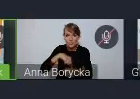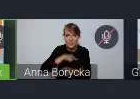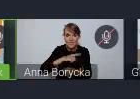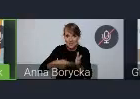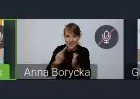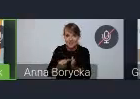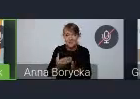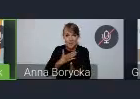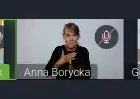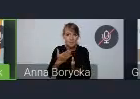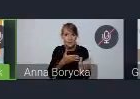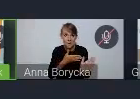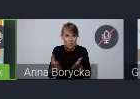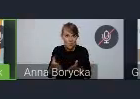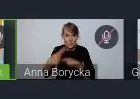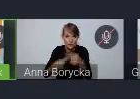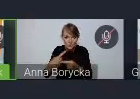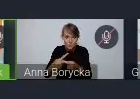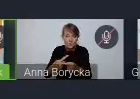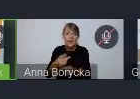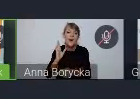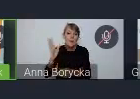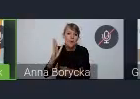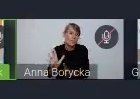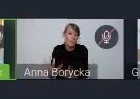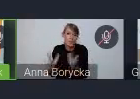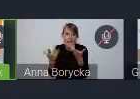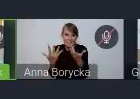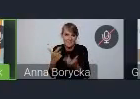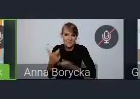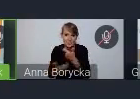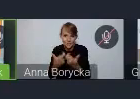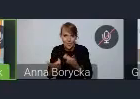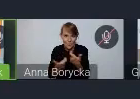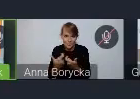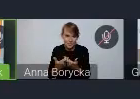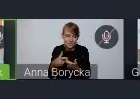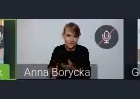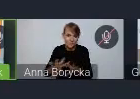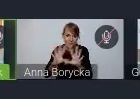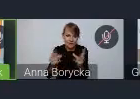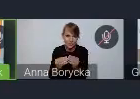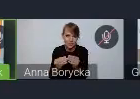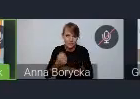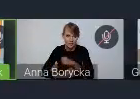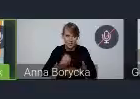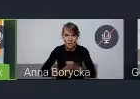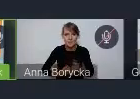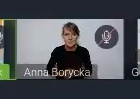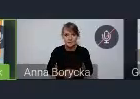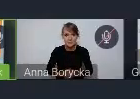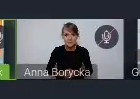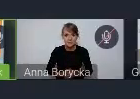procedurę, później jest naprawdę dużo łatwiej realizować wszystkie przedsięwzięcia.